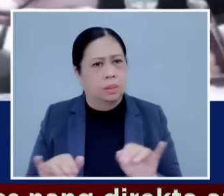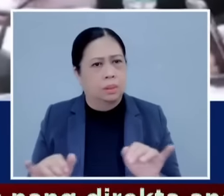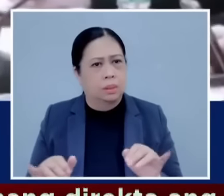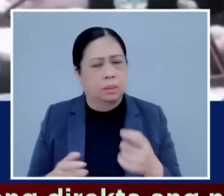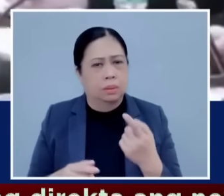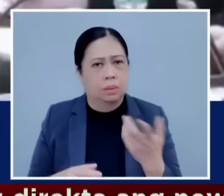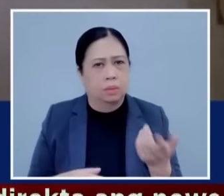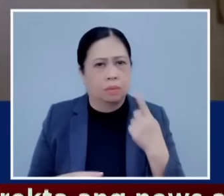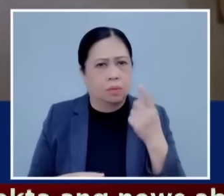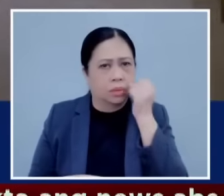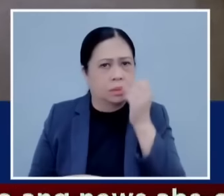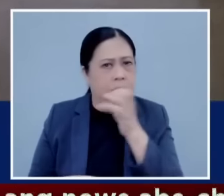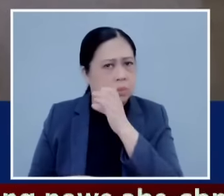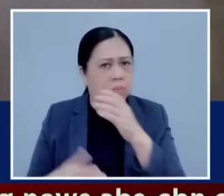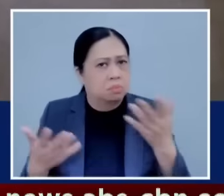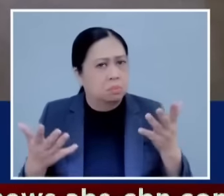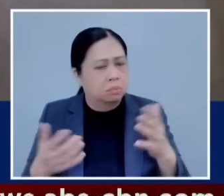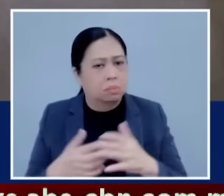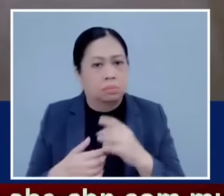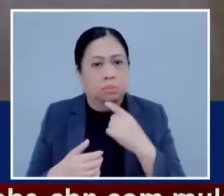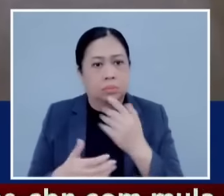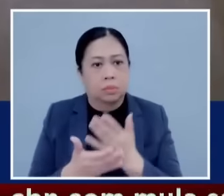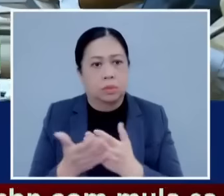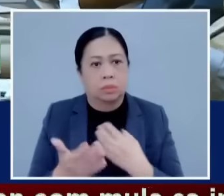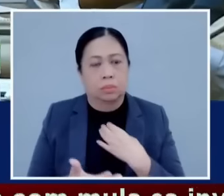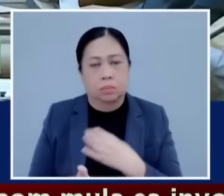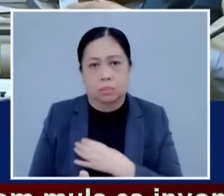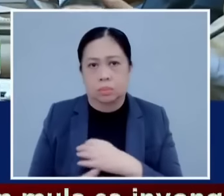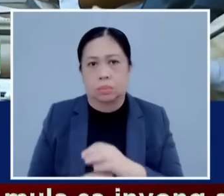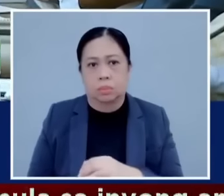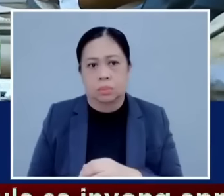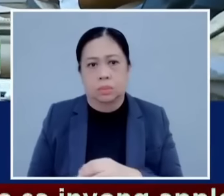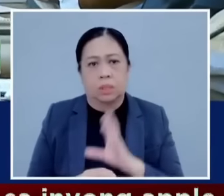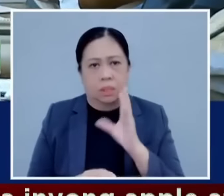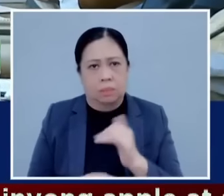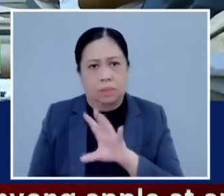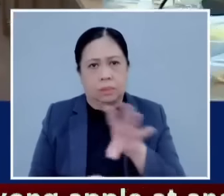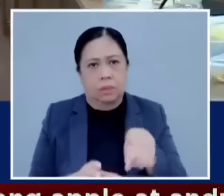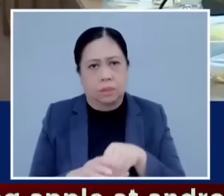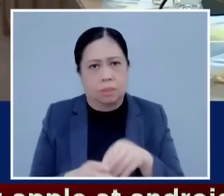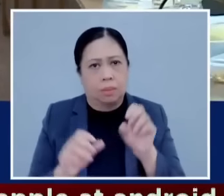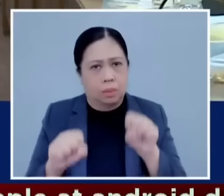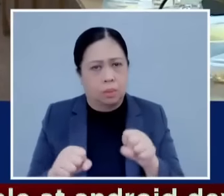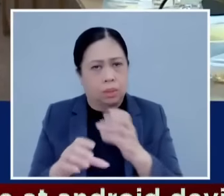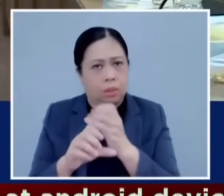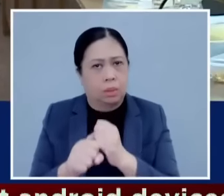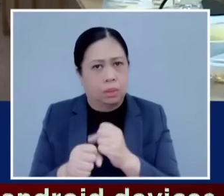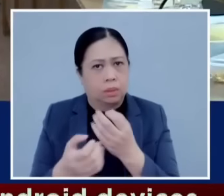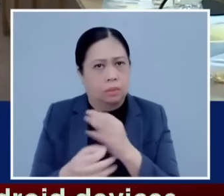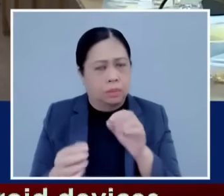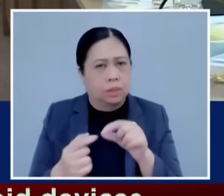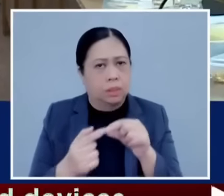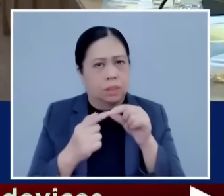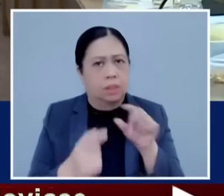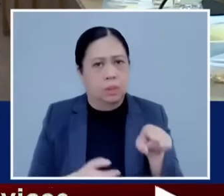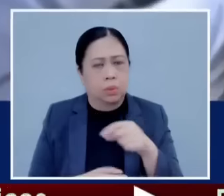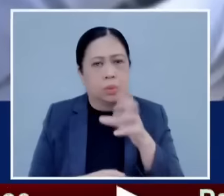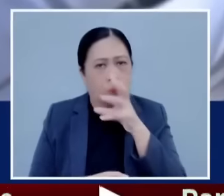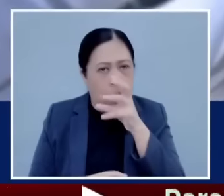for senior citizens. Hirit ng ilang kongresista, isama na rin sana sa mga pwedeng kumuha ng exemption ang mga